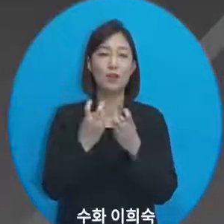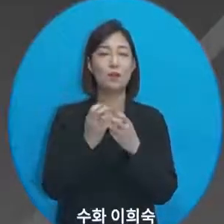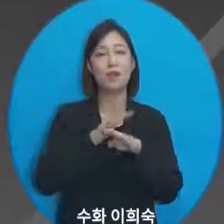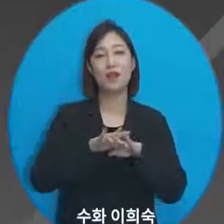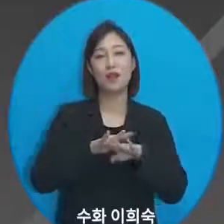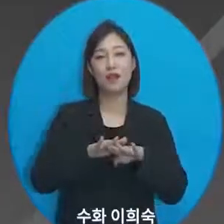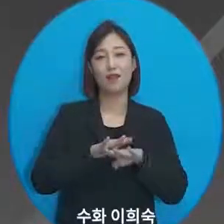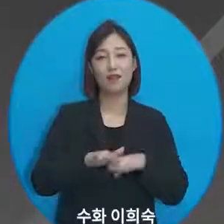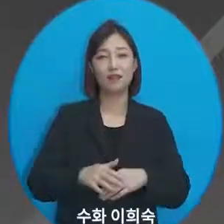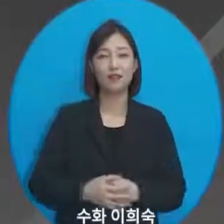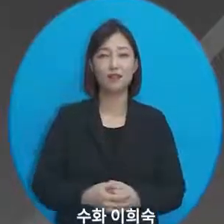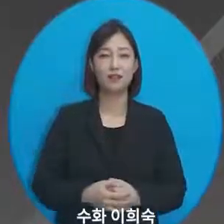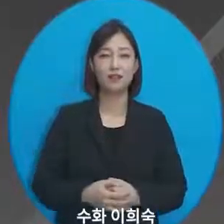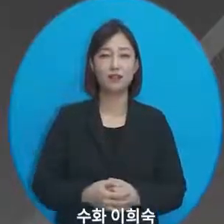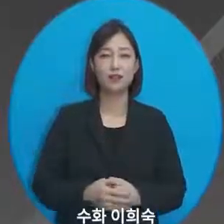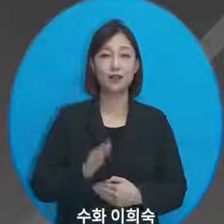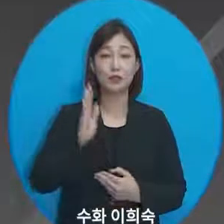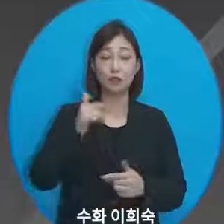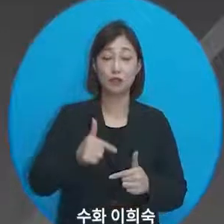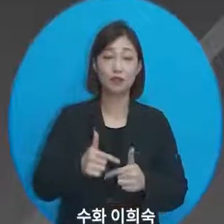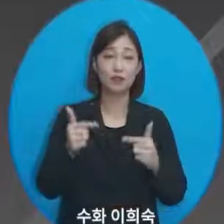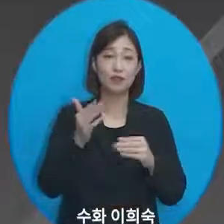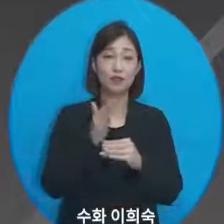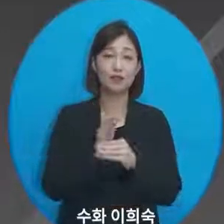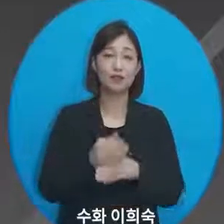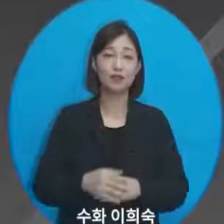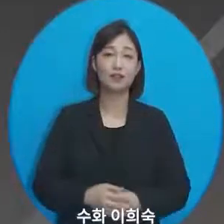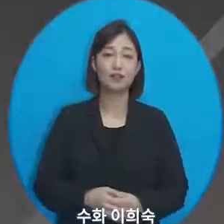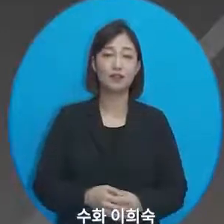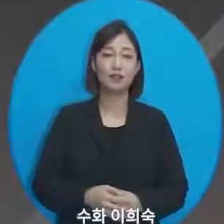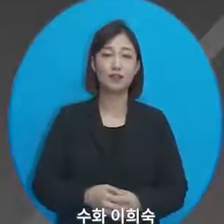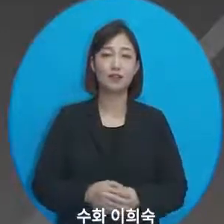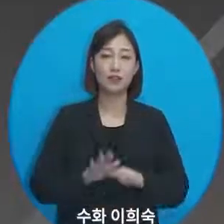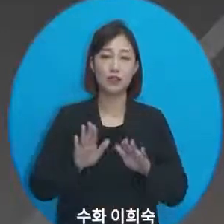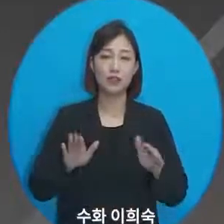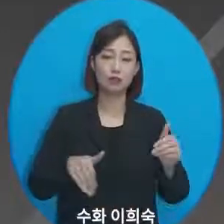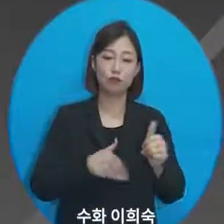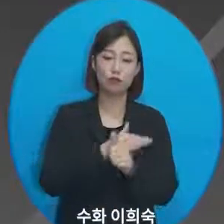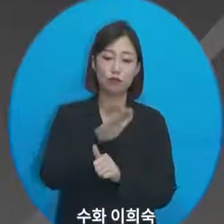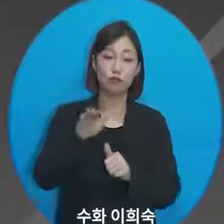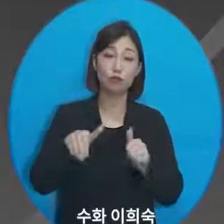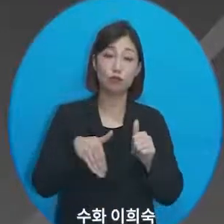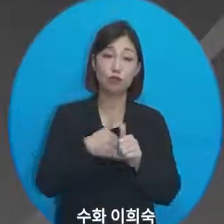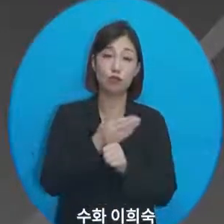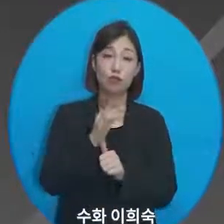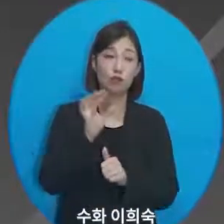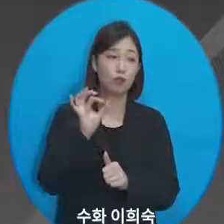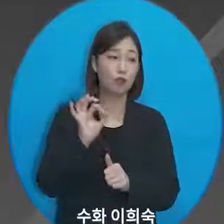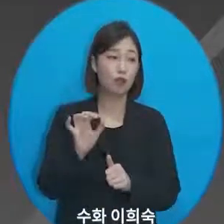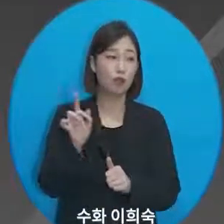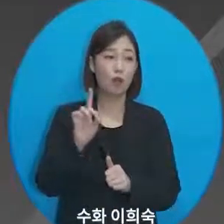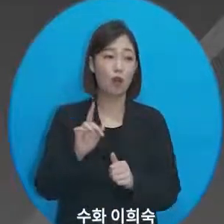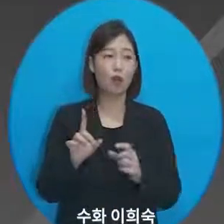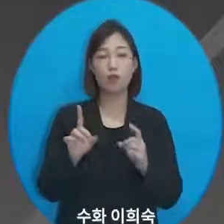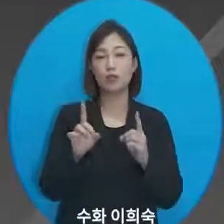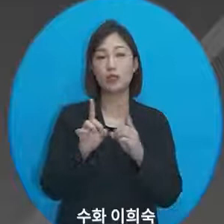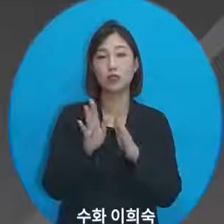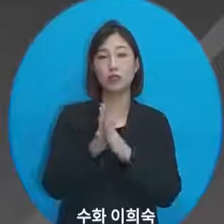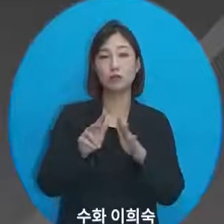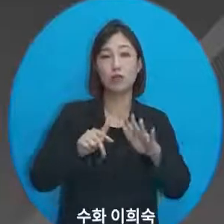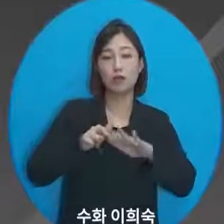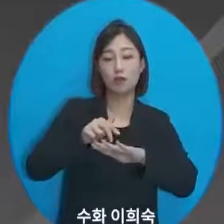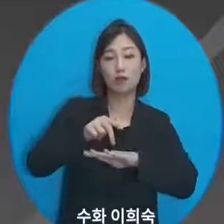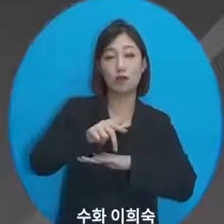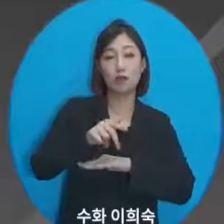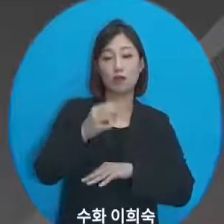나오고 있습니다. 그래서 지금 우리 그 주변 환경에서 인도에서 많이 보여지는 그 점자 블록